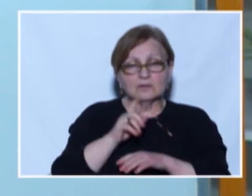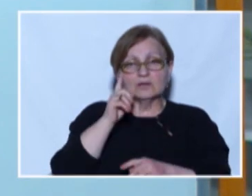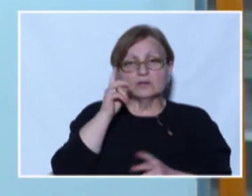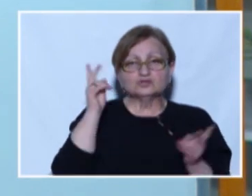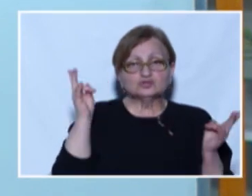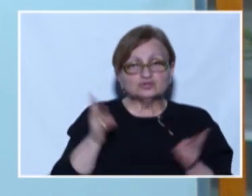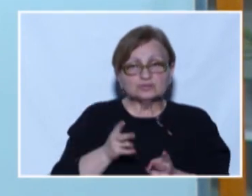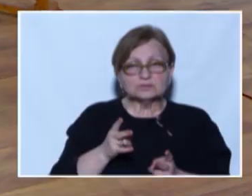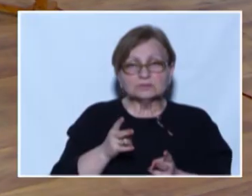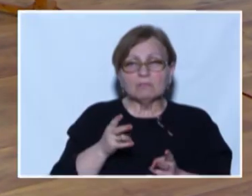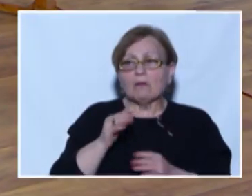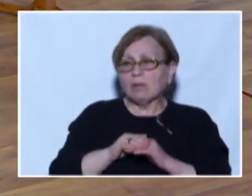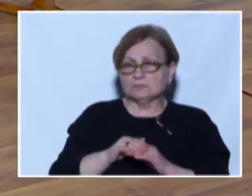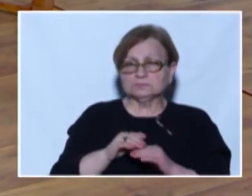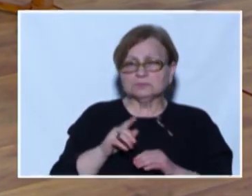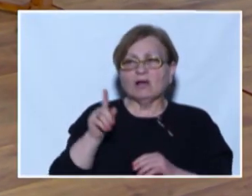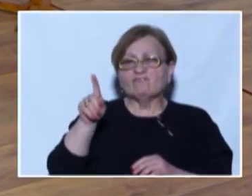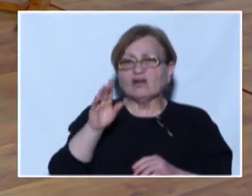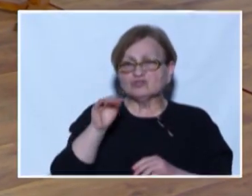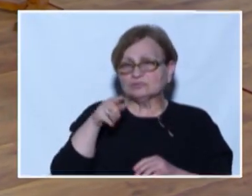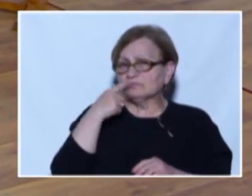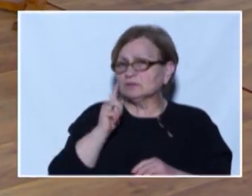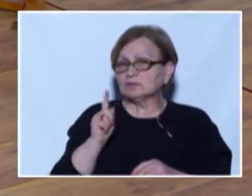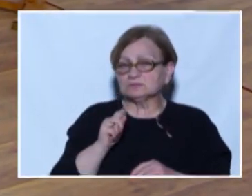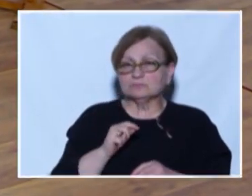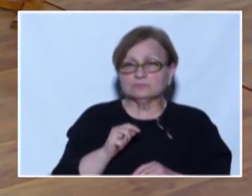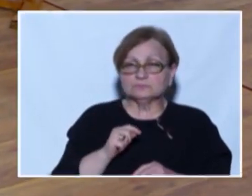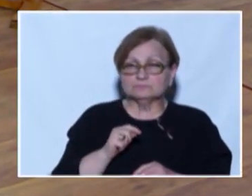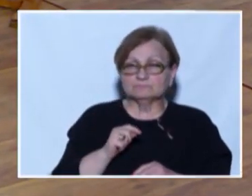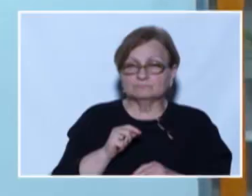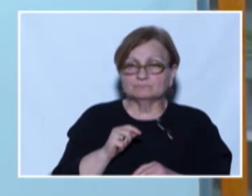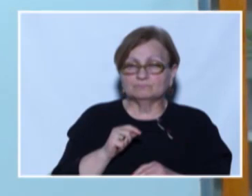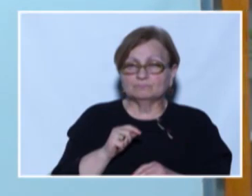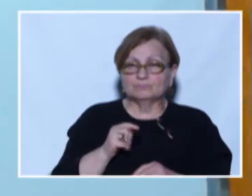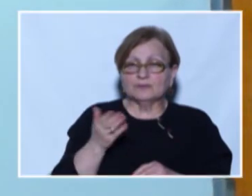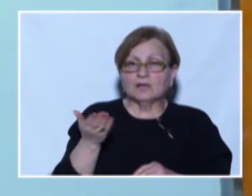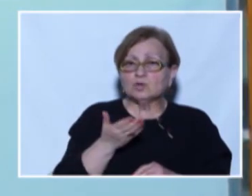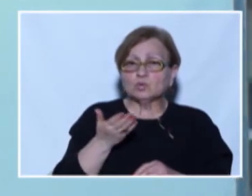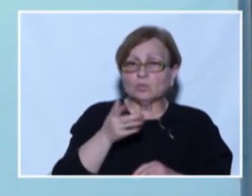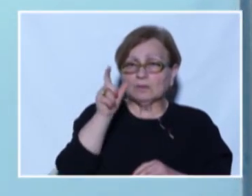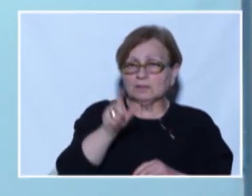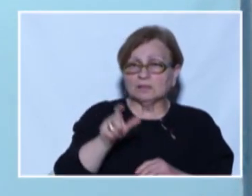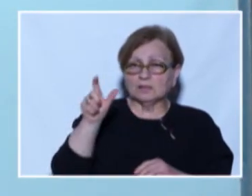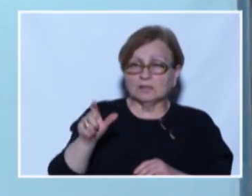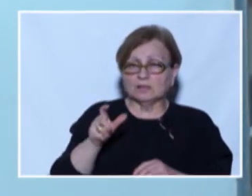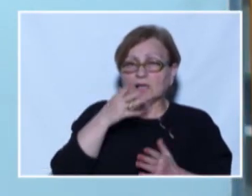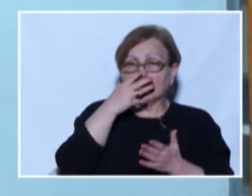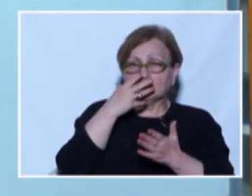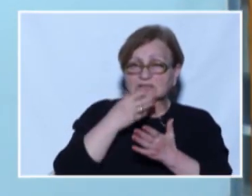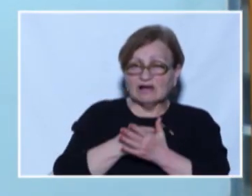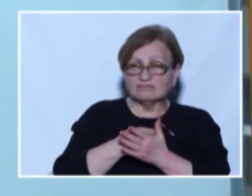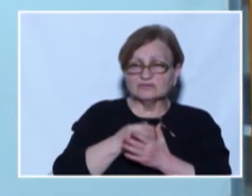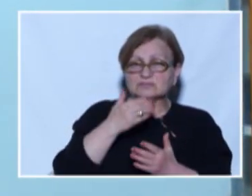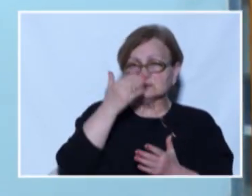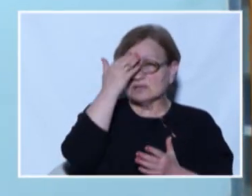სჭირდება არგუმენტი. რა არგუმენტი აქვს ვაჟა-ფშაველას? აი ნახეთ რას ამბობს ის. რომელი ადამიანიც თავის ერს